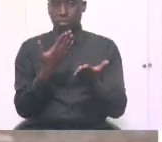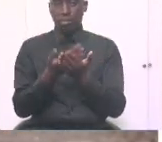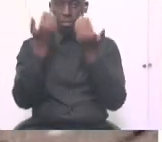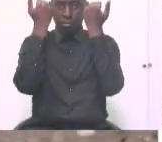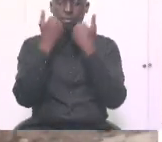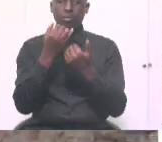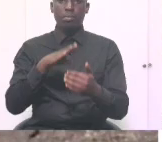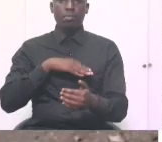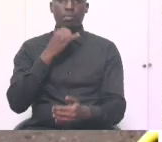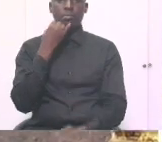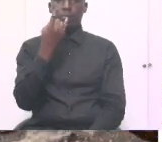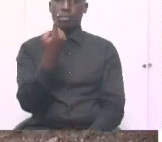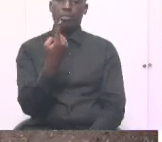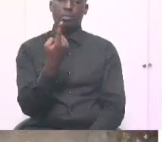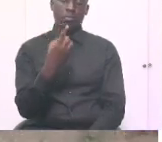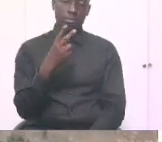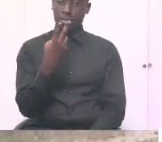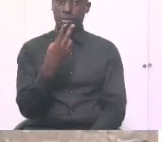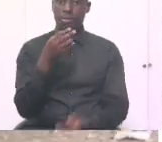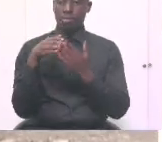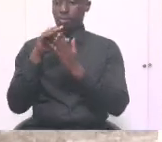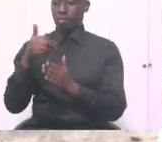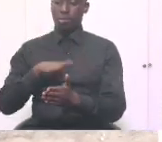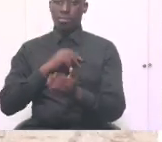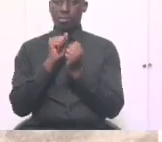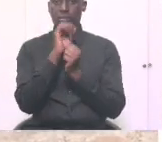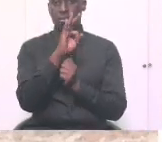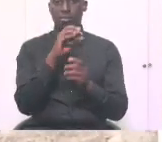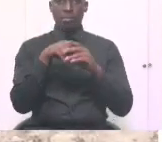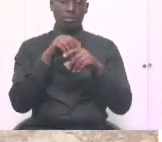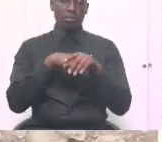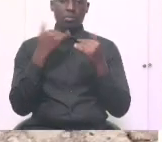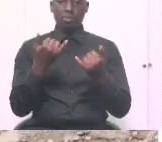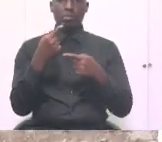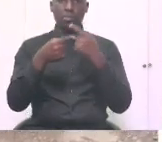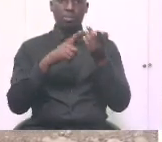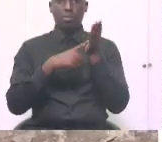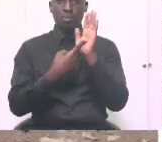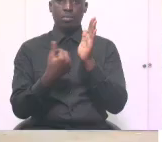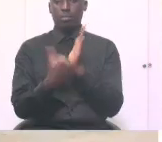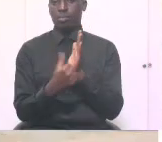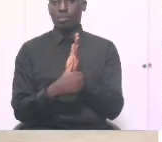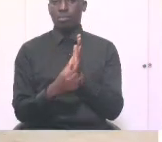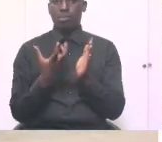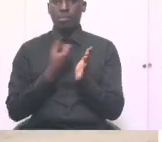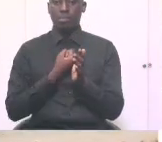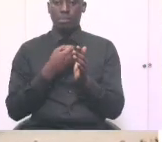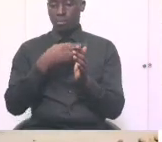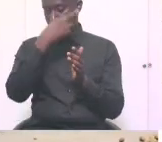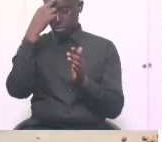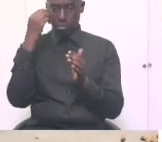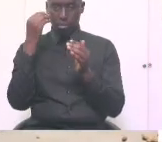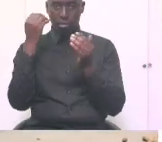bw'umwana w'imyaka ibiri wasambanyijwe undi imyaka 13 mu gihe kuri ubu hakomeje kugaragara ibibazo bifite imizi kuko